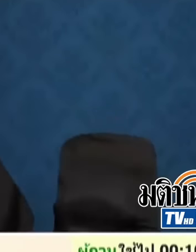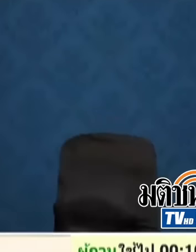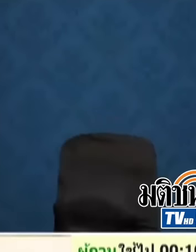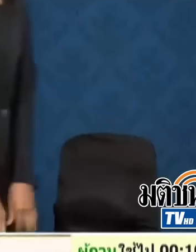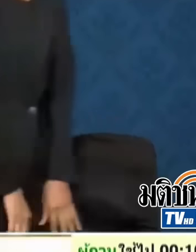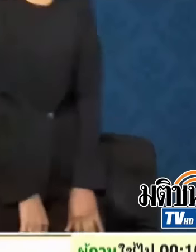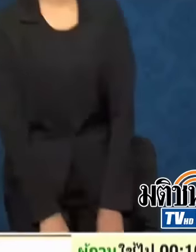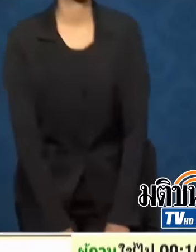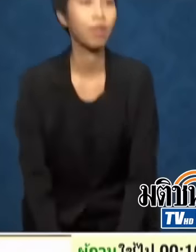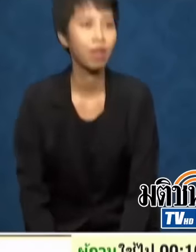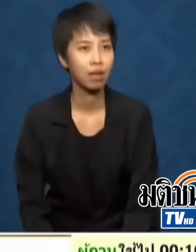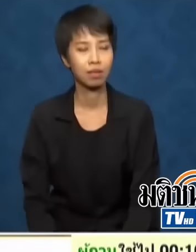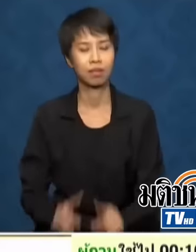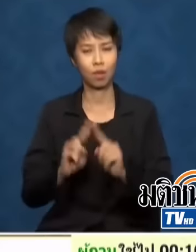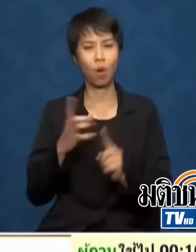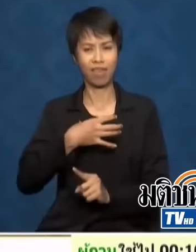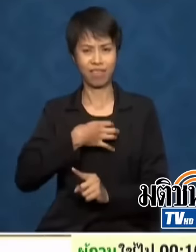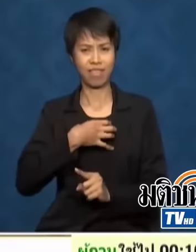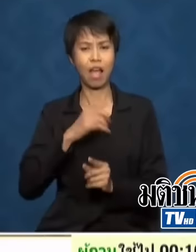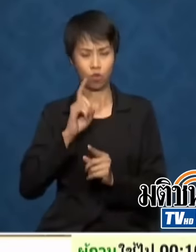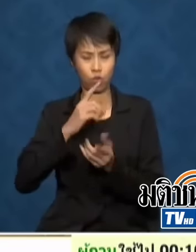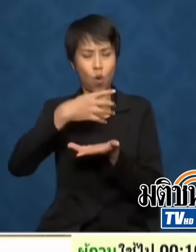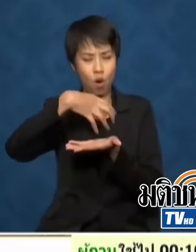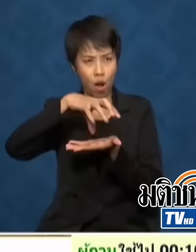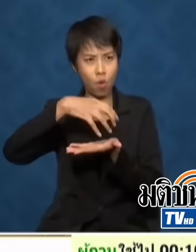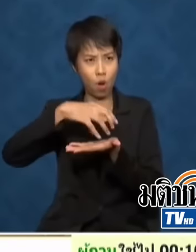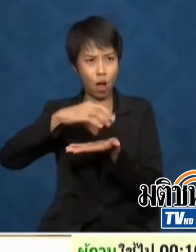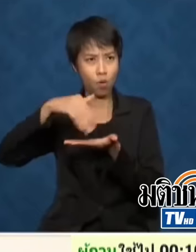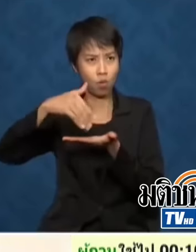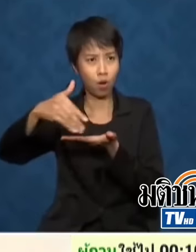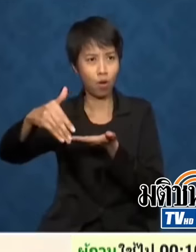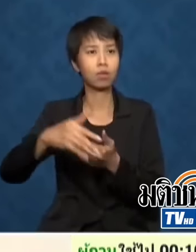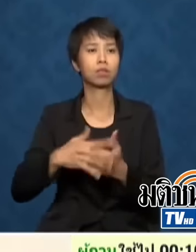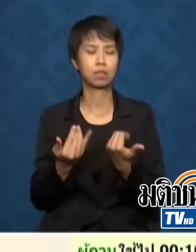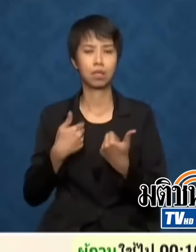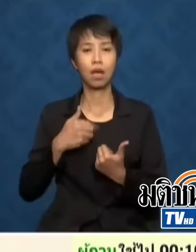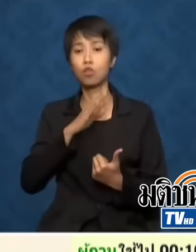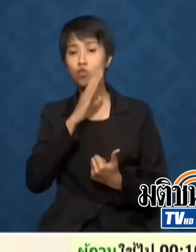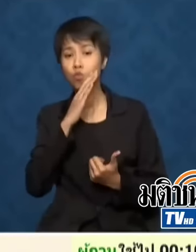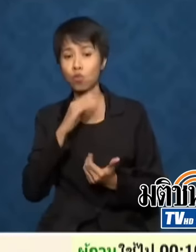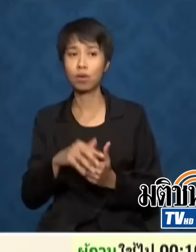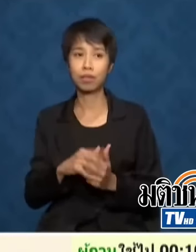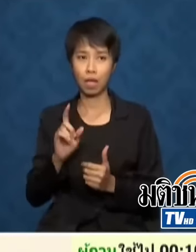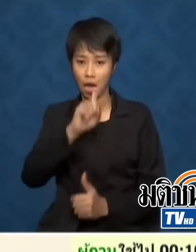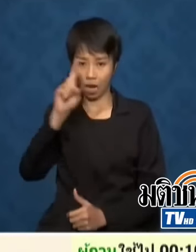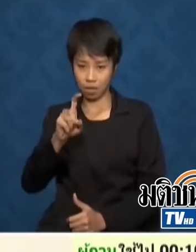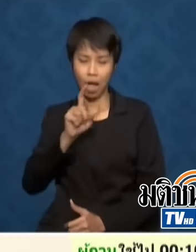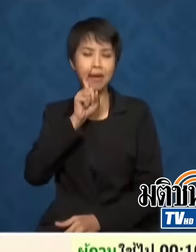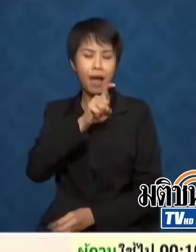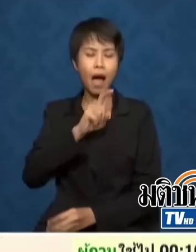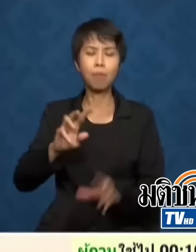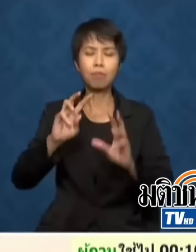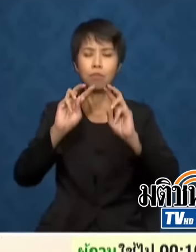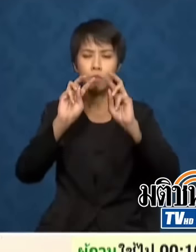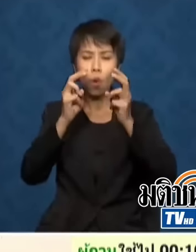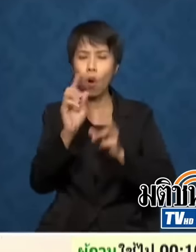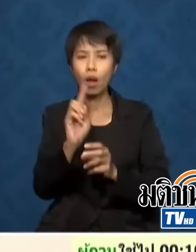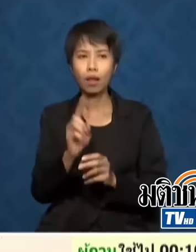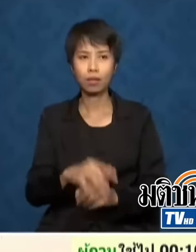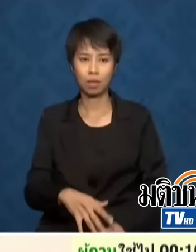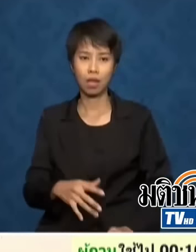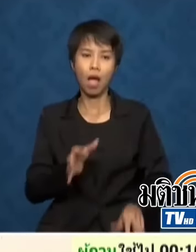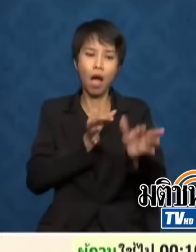ว่าข้อที่จริงมันเป็นยังไงครับ ลองตั้งคำถามดูครับถ้าคำถามท่านไม่เข้าใจท่านจะอธิบายได้ผมยังไม่รู้ว่าท่านจะถามท่านแปลอ